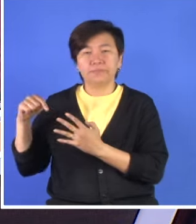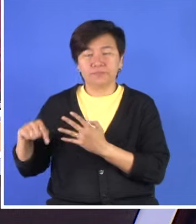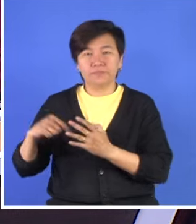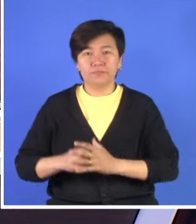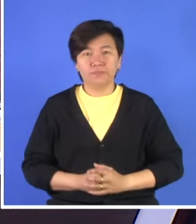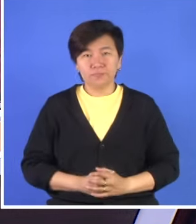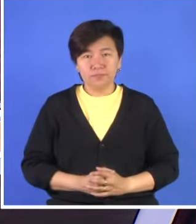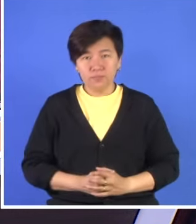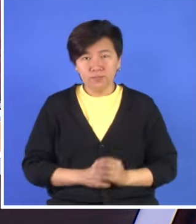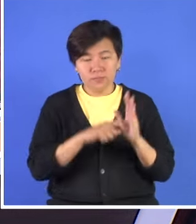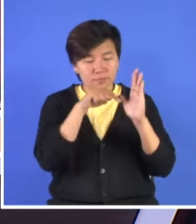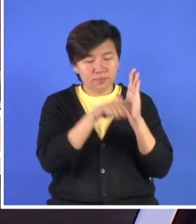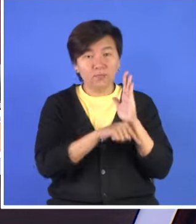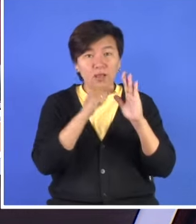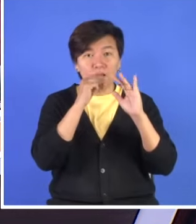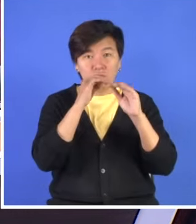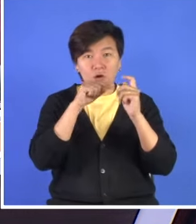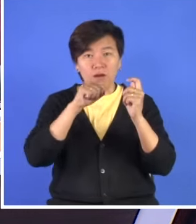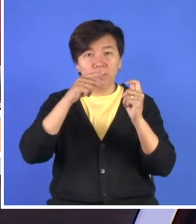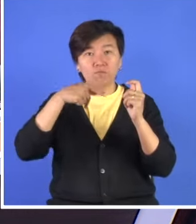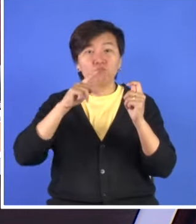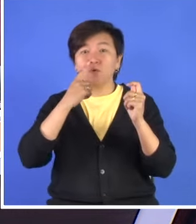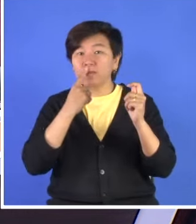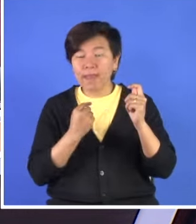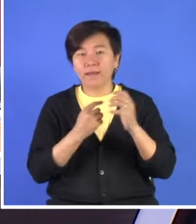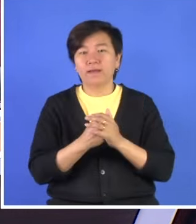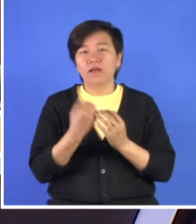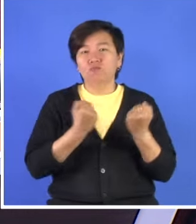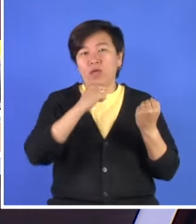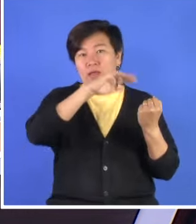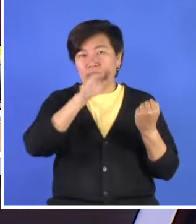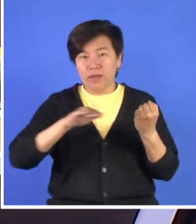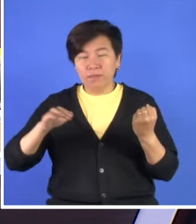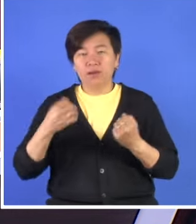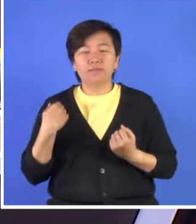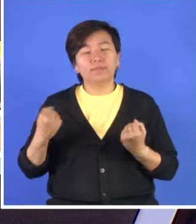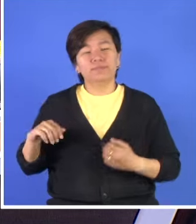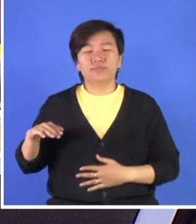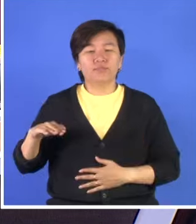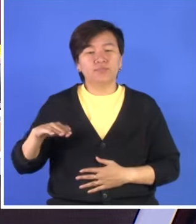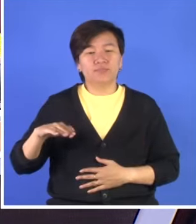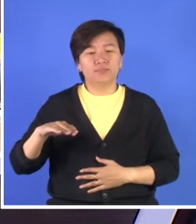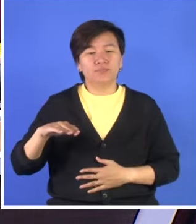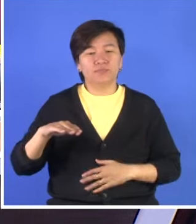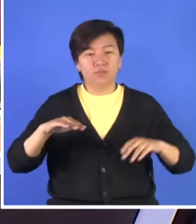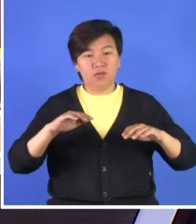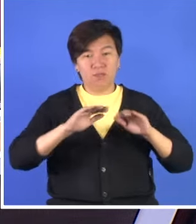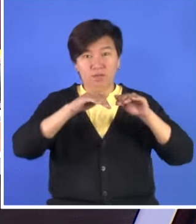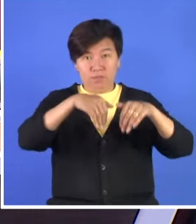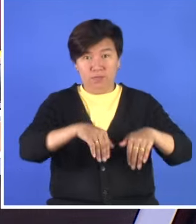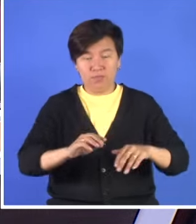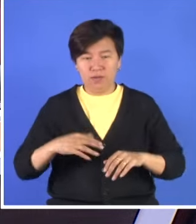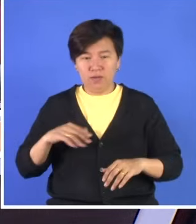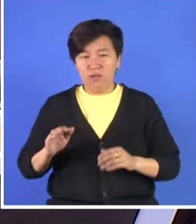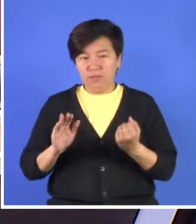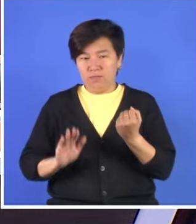ที่อำเภอปลวกแดงจังหวัดระยองค่ะชายคนนี้เขาขับรถกระบะเข้าหมู่บ้านจังหวะที่จะขึ้นลูกระนาดนะคะมันต้องแบบเร่งเ